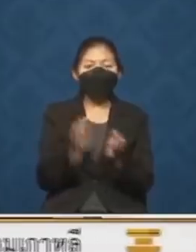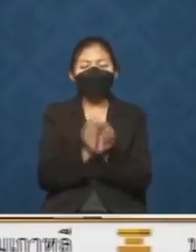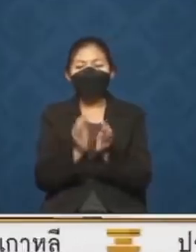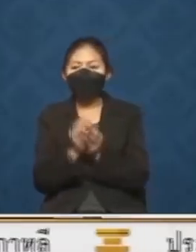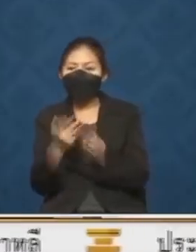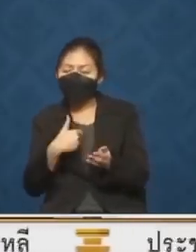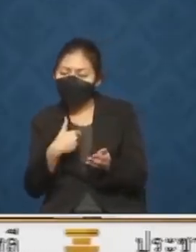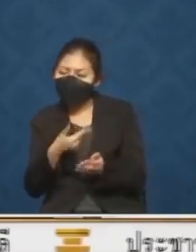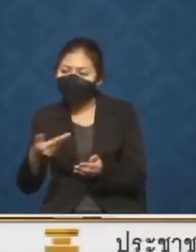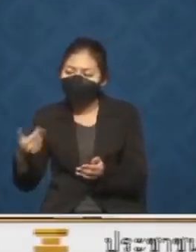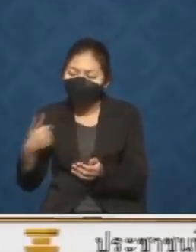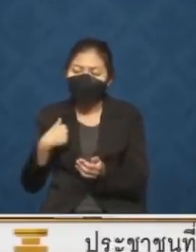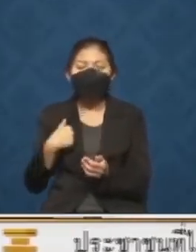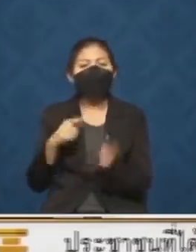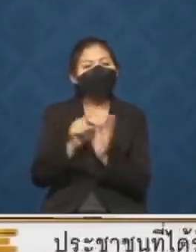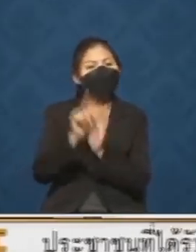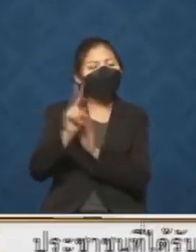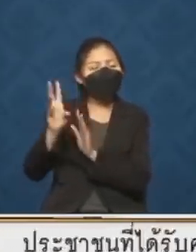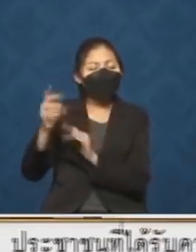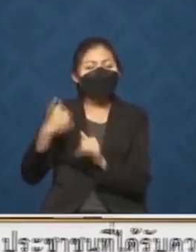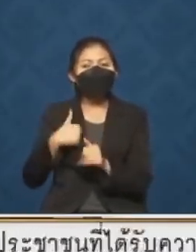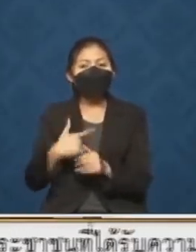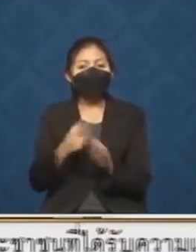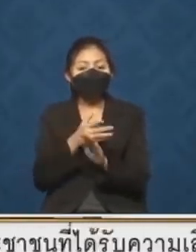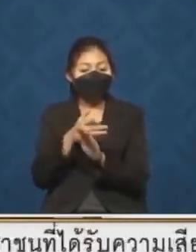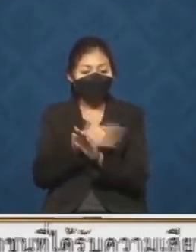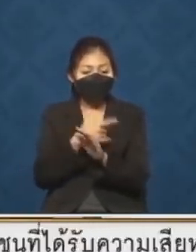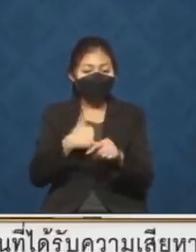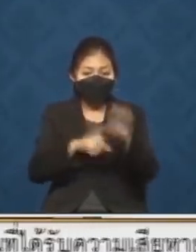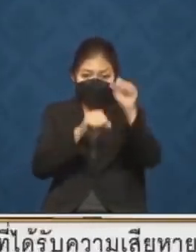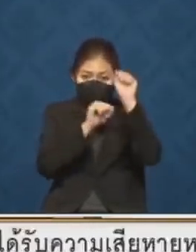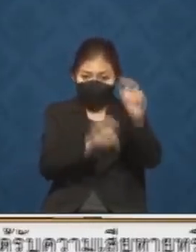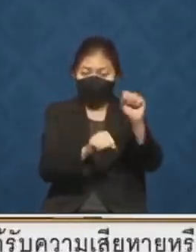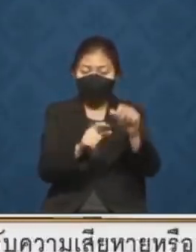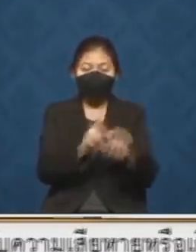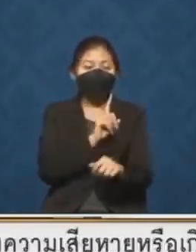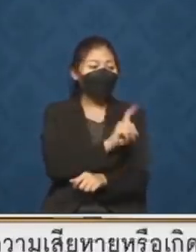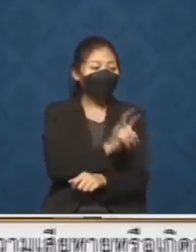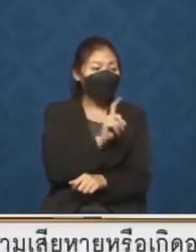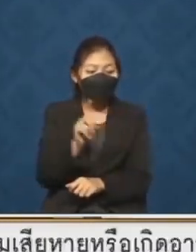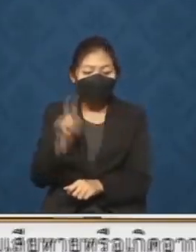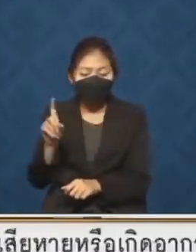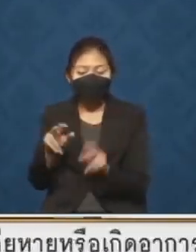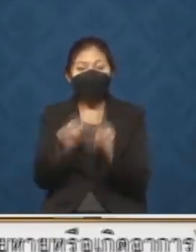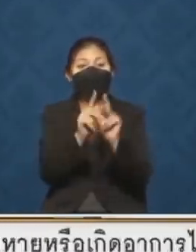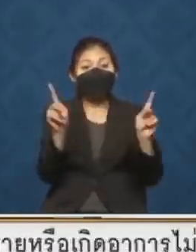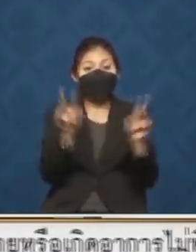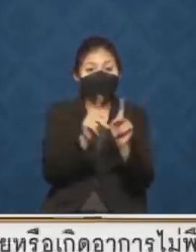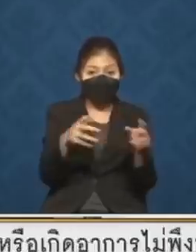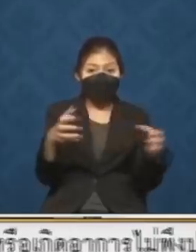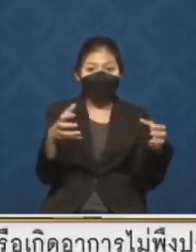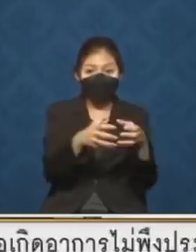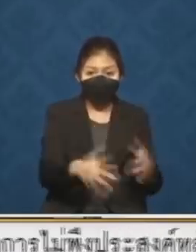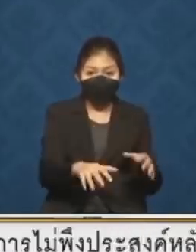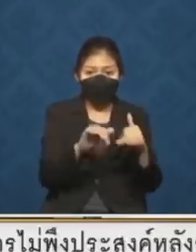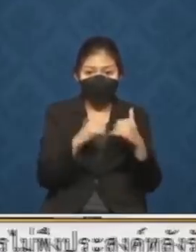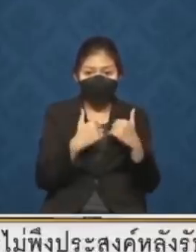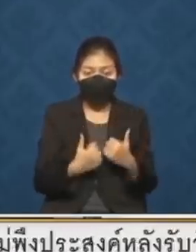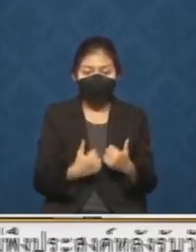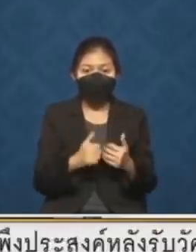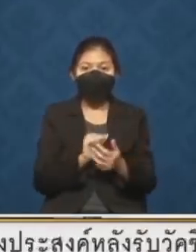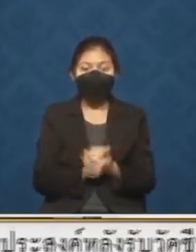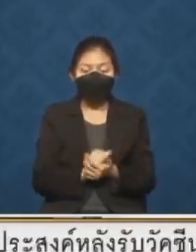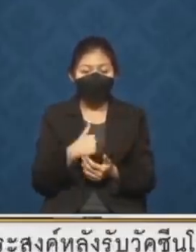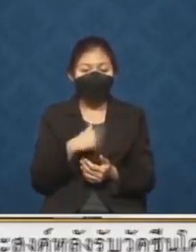ส.ผลของการลาออกจากส.ส.นั้นจะมีผลในวันนี้ฮะ18กุมภาพันธ์นะฮะวันนี้คุณมิ่งขวัญก็